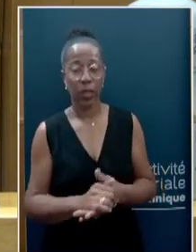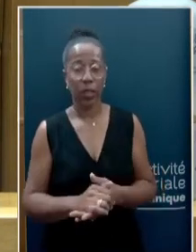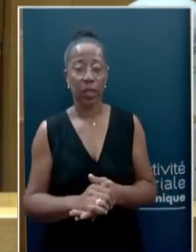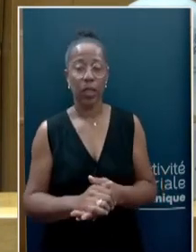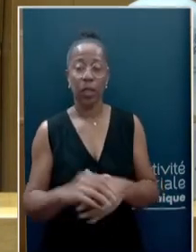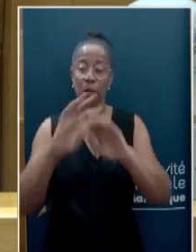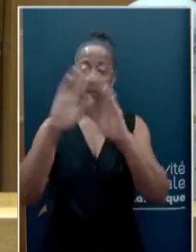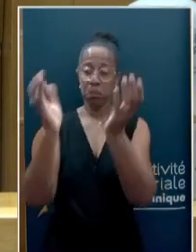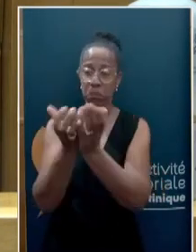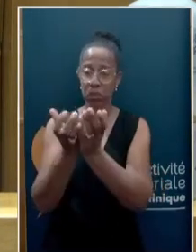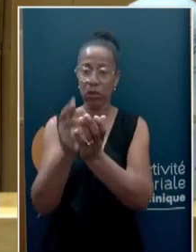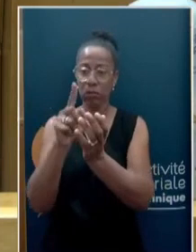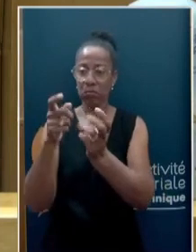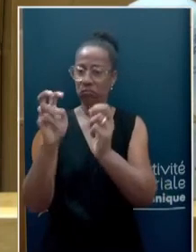montant.